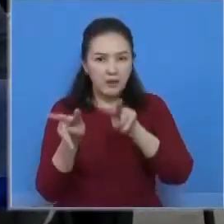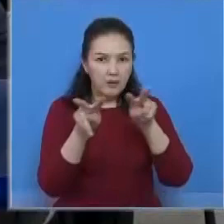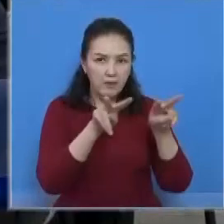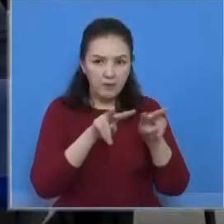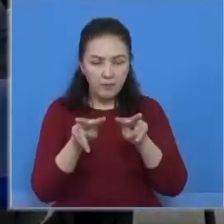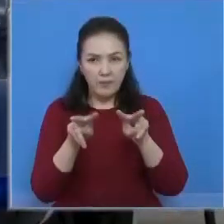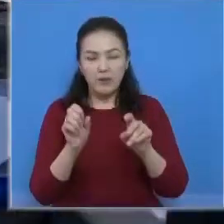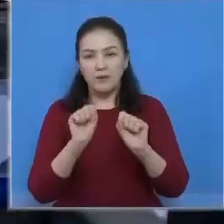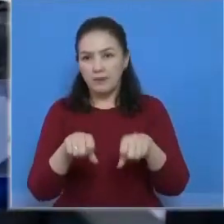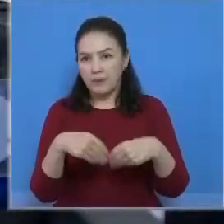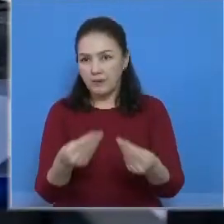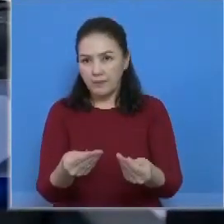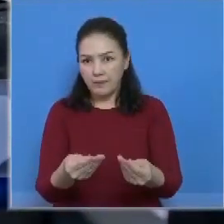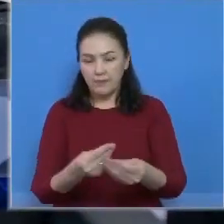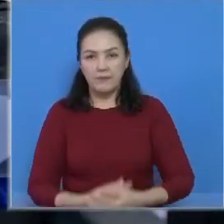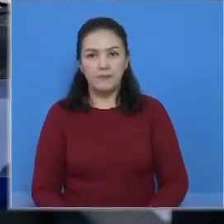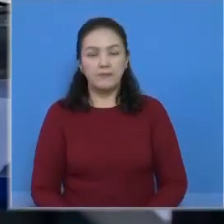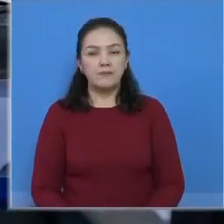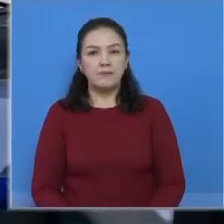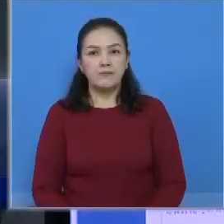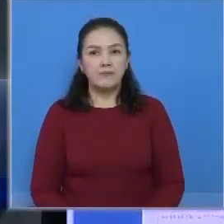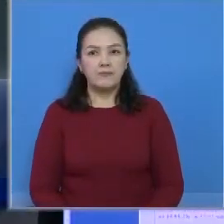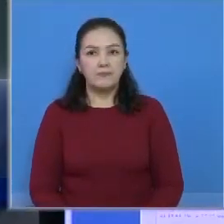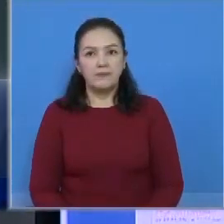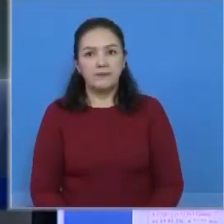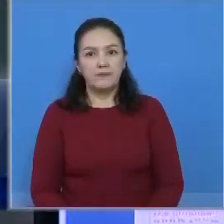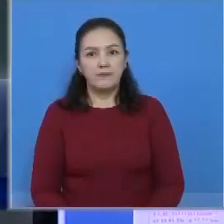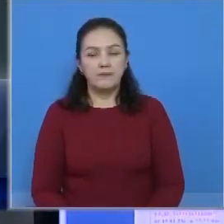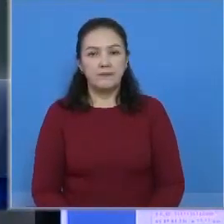шолу жасауға мүмкіндік берілмек. Райгүлен Шыбай, Бақытжан Едігеев, Ақтөбе телеарнасы.